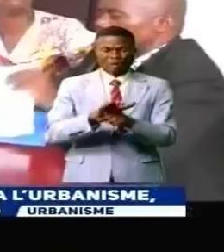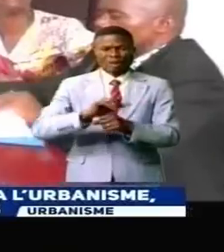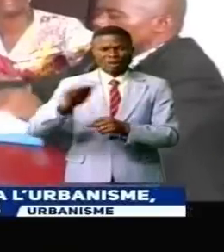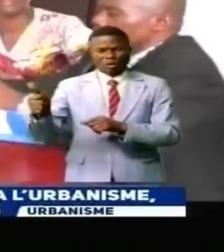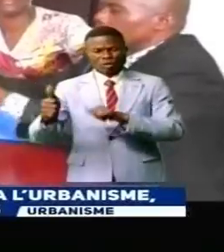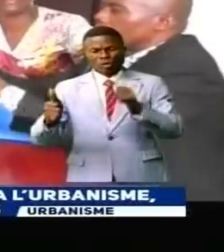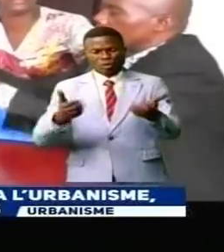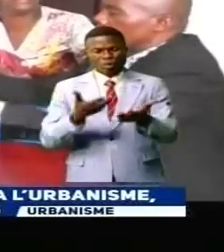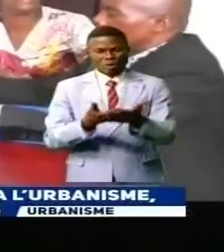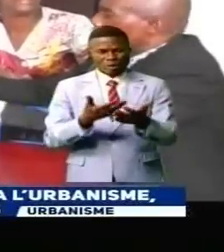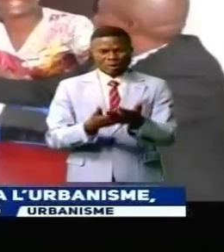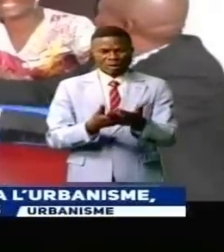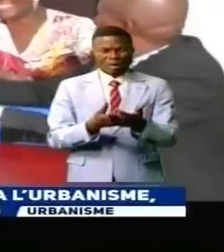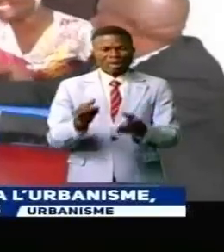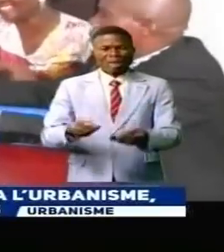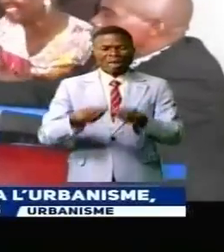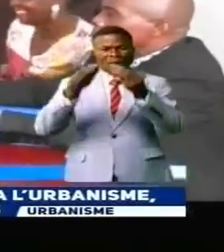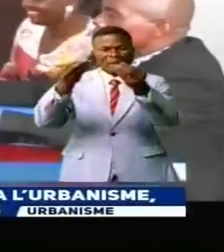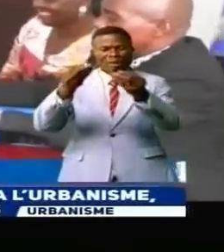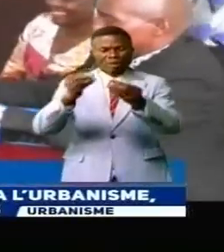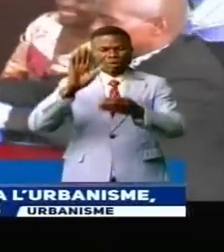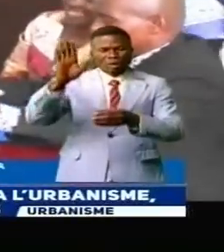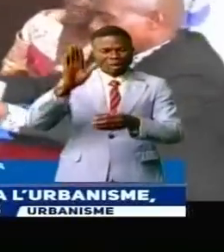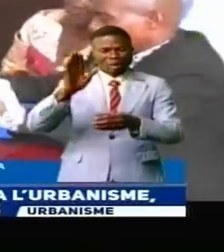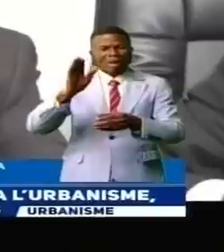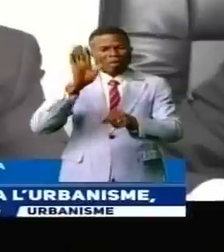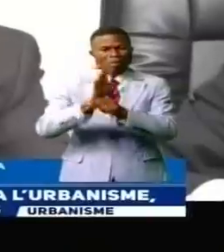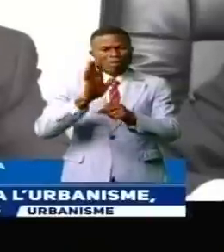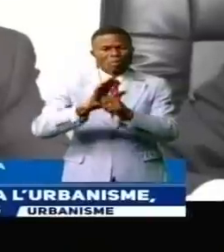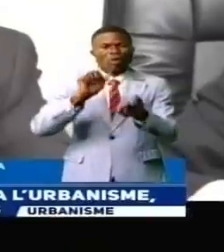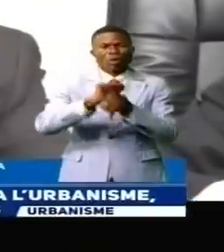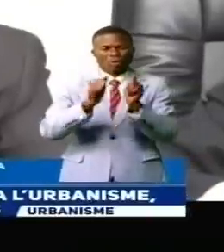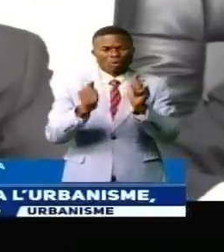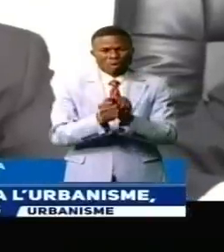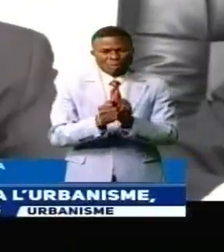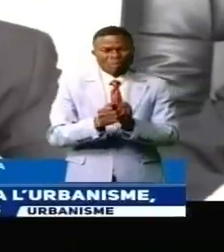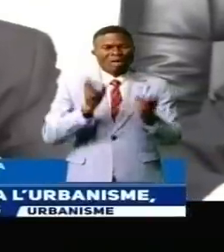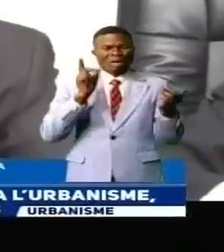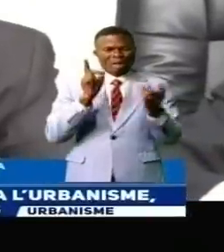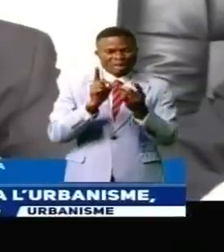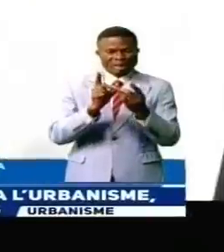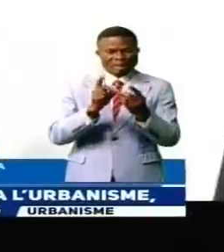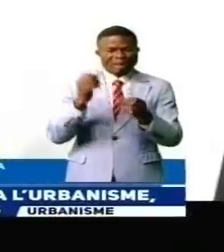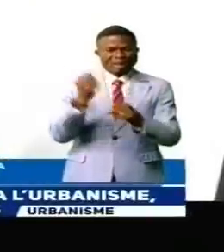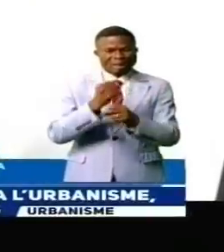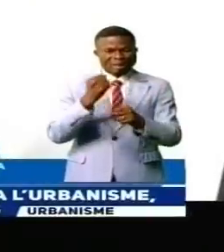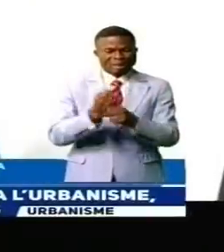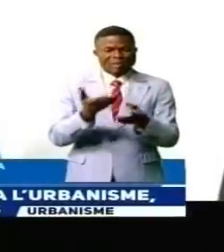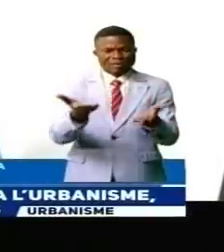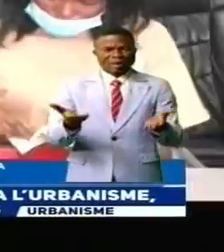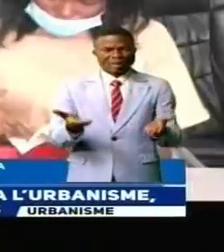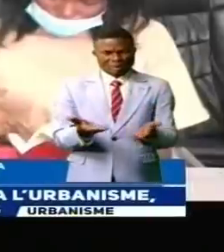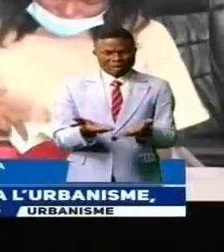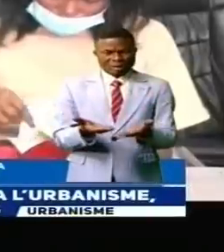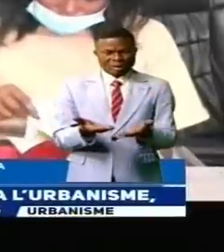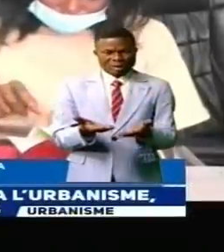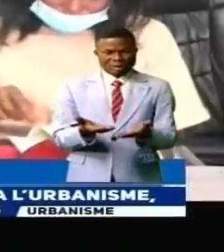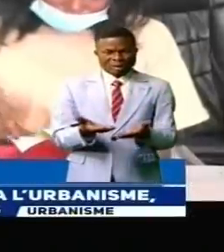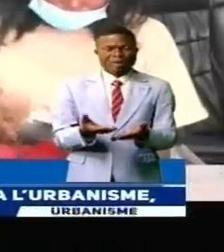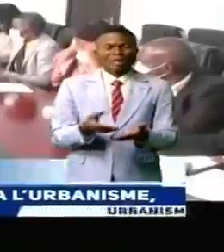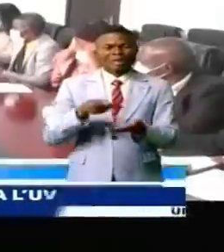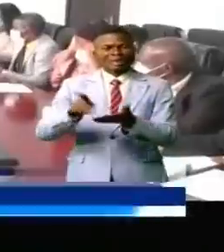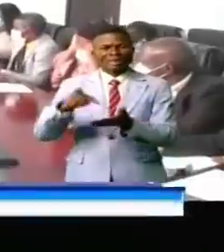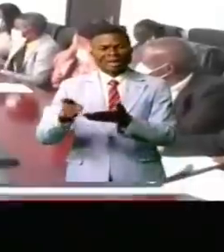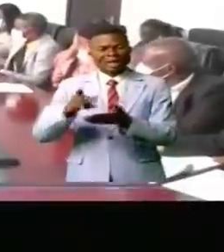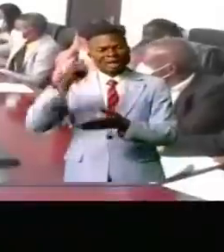Pius Mwabilou de soumettre à leur tutelle les différents problèmes auxquels ils font face dans l'exercice de leur métier, dont les arriérés de